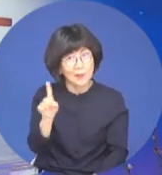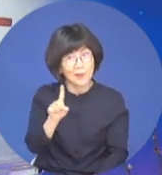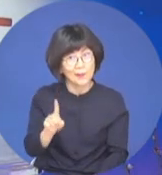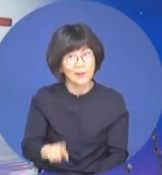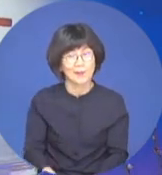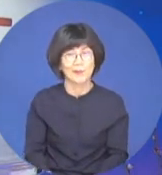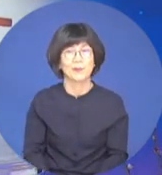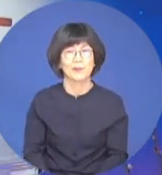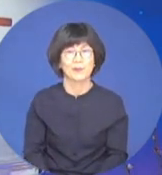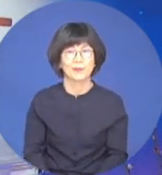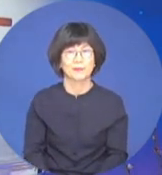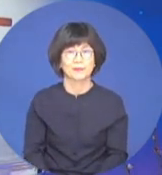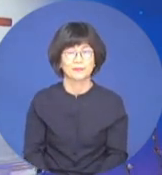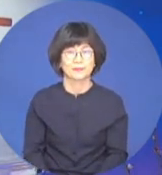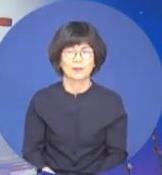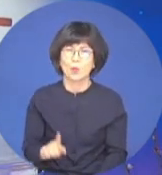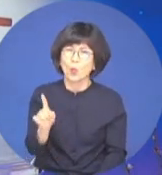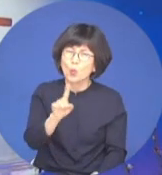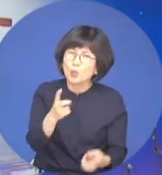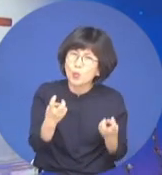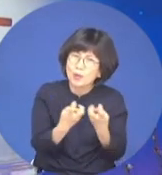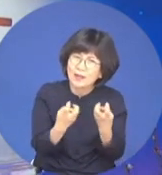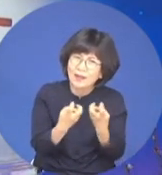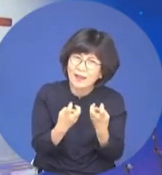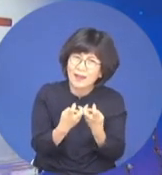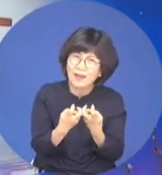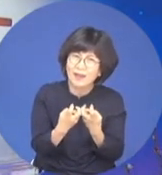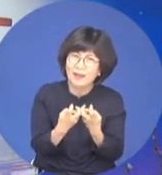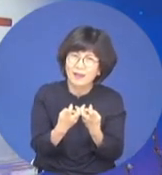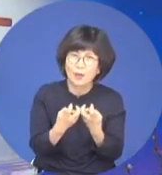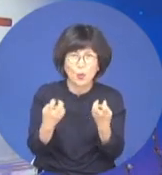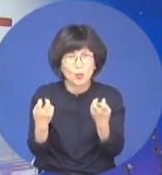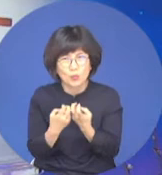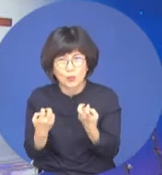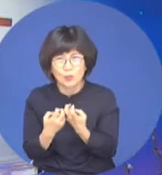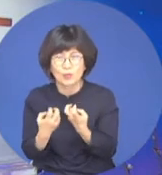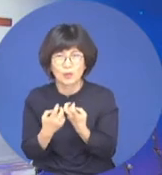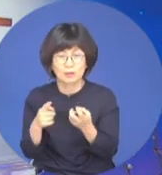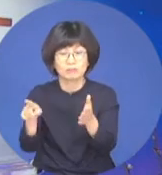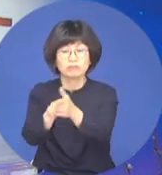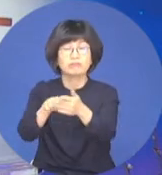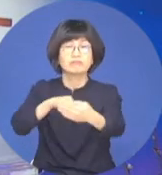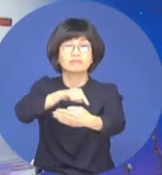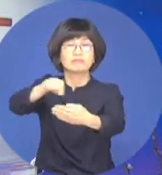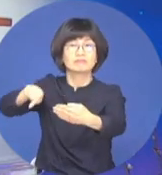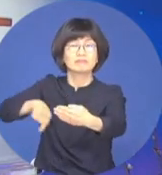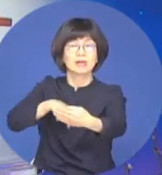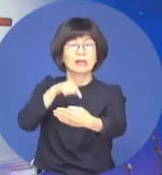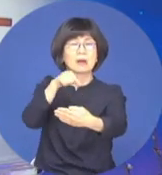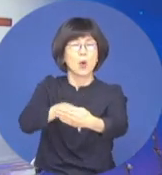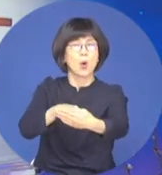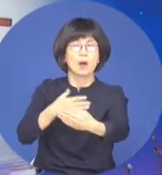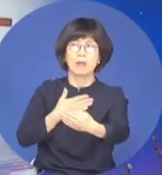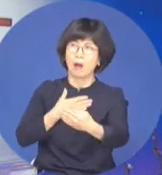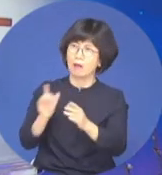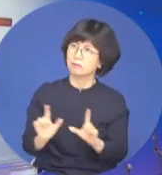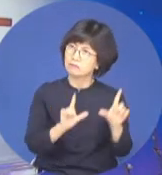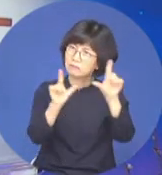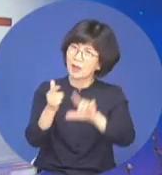faith. 뭐 어떻게 하면 in belief. 어떻게 하면 그 믿음 안에서 신앙 안에서 살 수 있느냐?